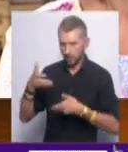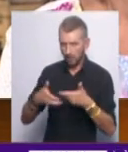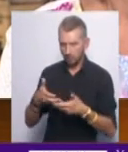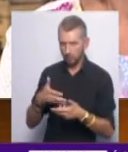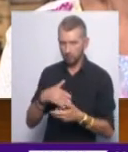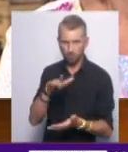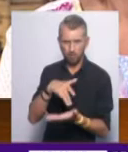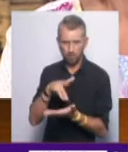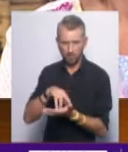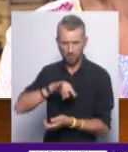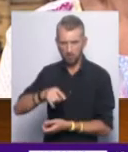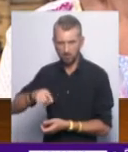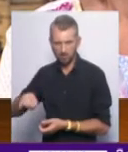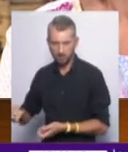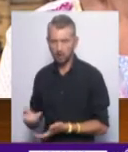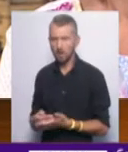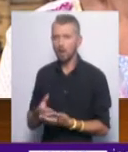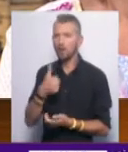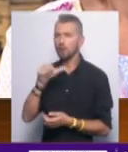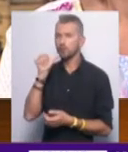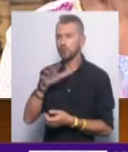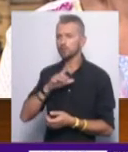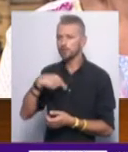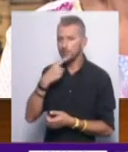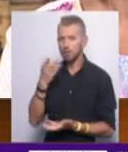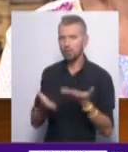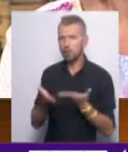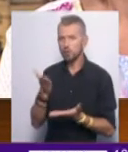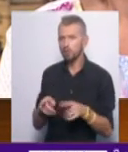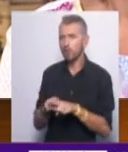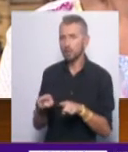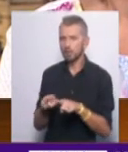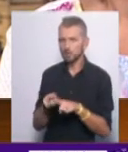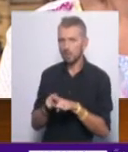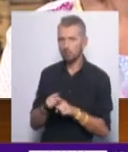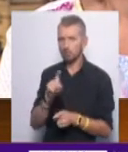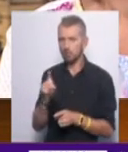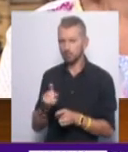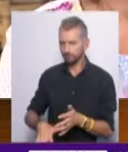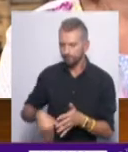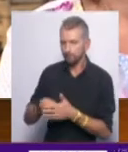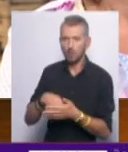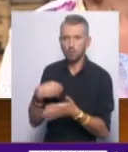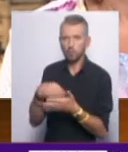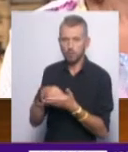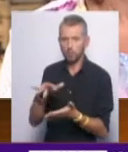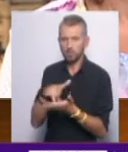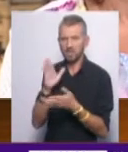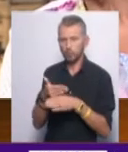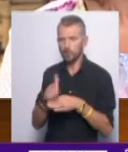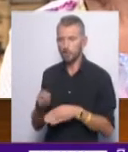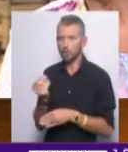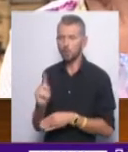місту. Вчора йшла мова про те, що вже, можливо, так само з бюджету міста будуть виділятися кошти на те, щоб